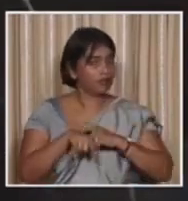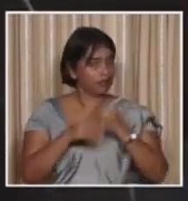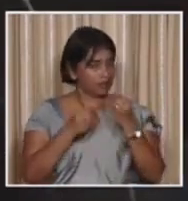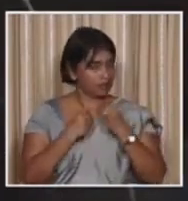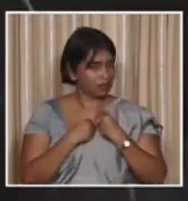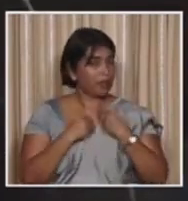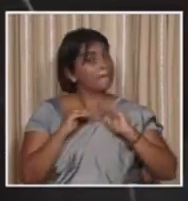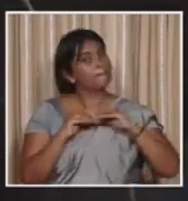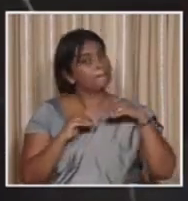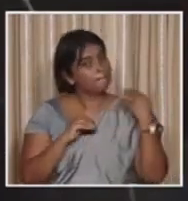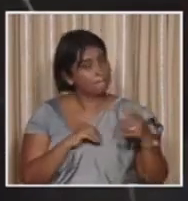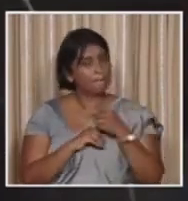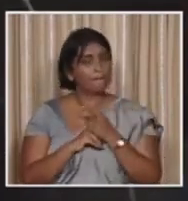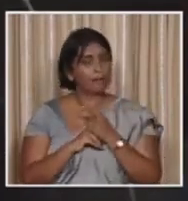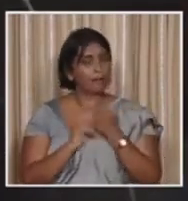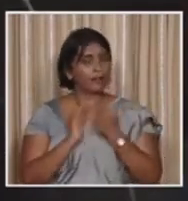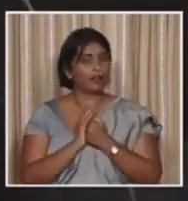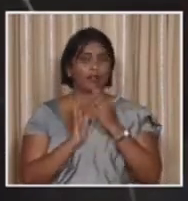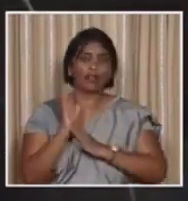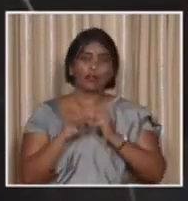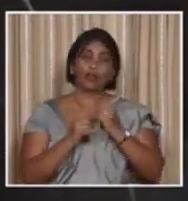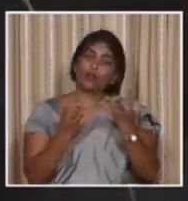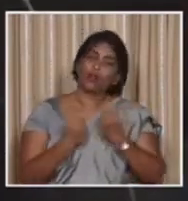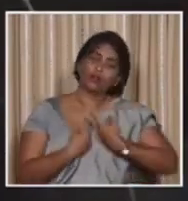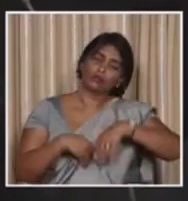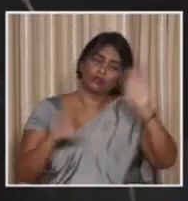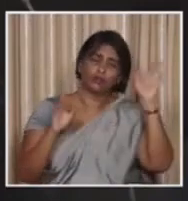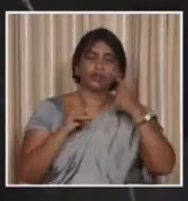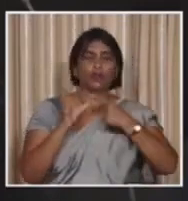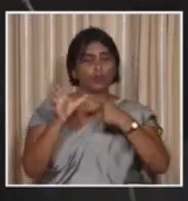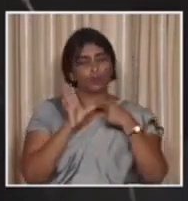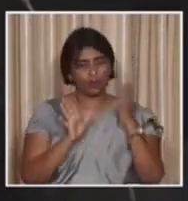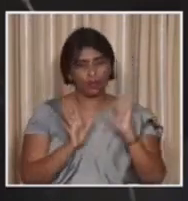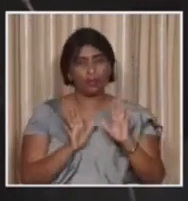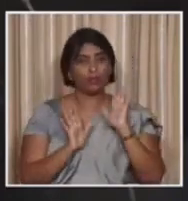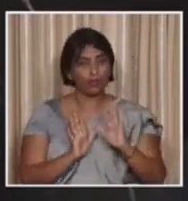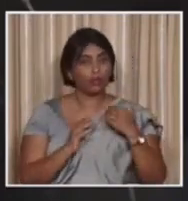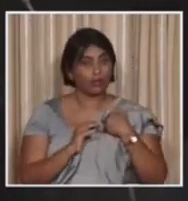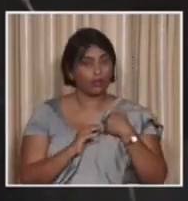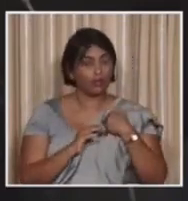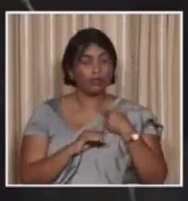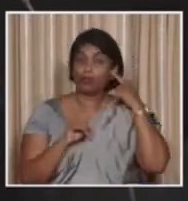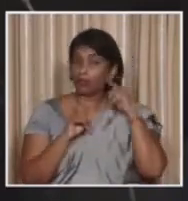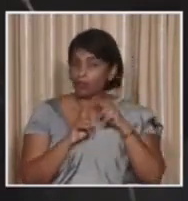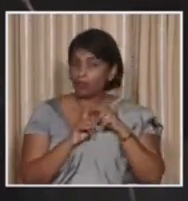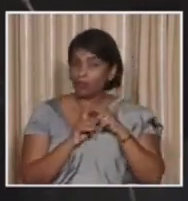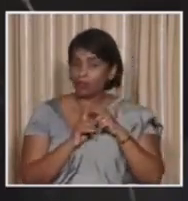ඉඩ දෙන්න. ඊට පස්සේ ගරු ඇමතිතුමාට අවශ්‍ය විදියට පිළිතුරු දෙන්න පුළුවන්. හැබැයි මෙතන සිද්ධ වුණේ